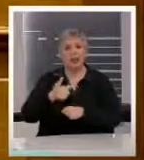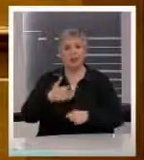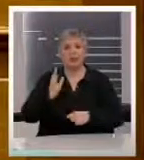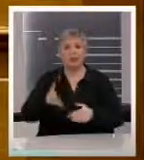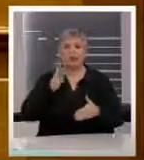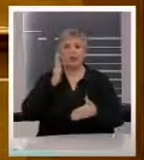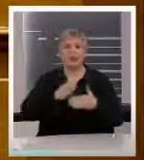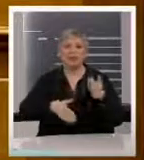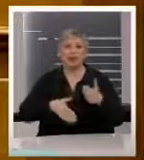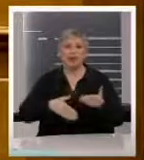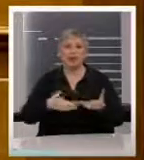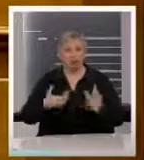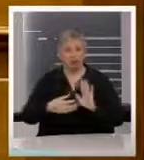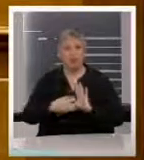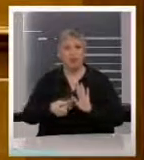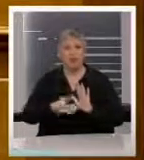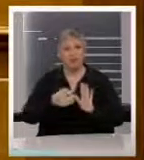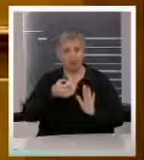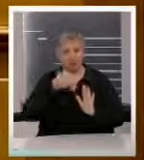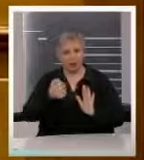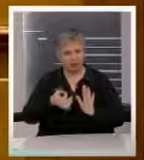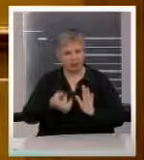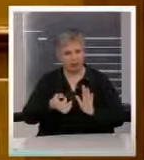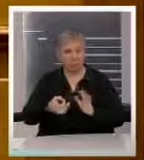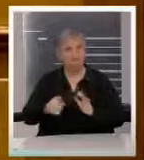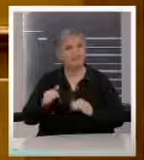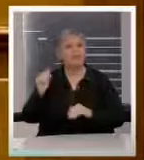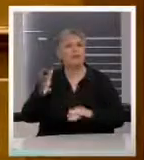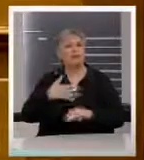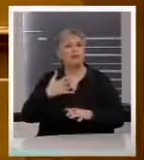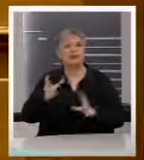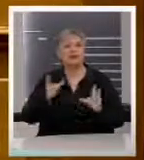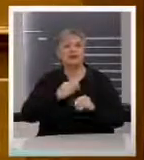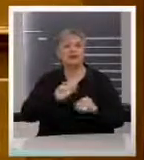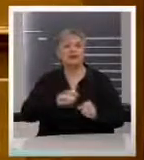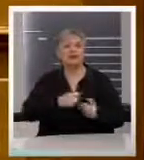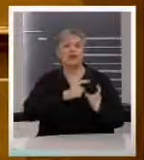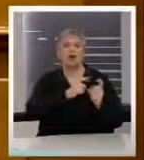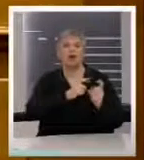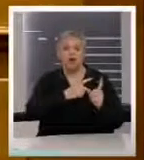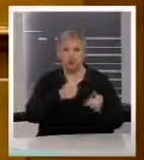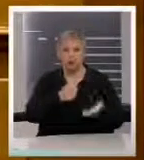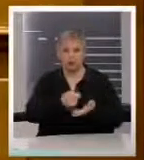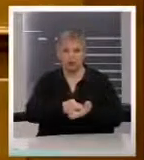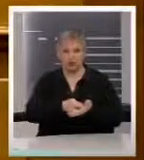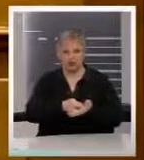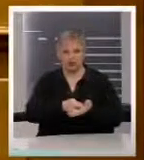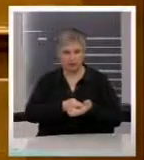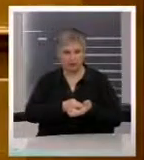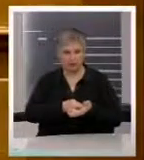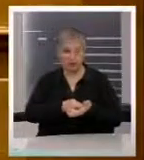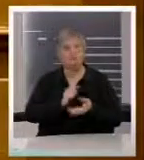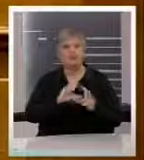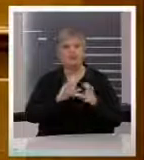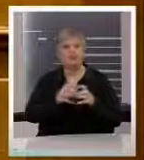Το παράδειγμα προκύπτει από τα πολυδιαφημιζόμενα εξοπλιστικά προγράμματα. Στην κατηγορία αυτή και